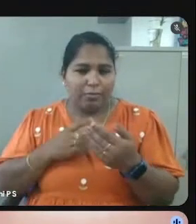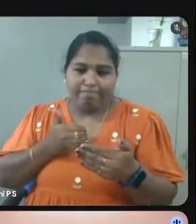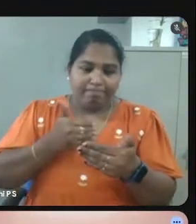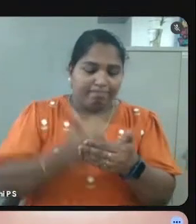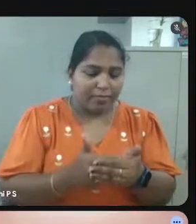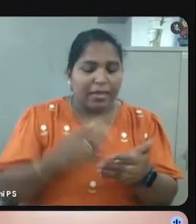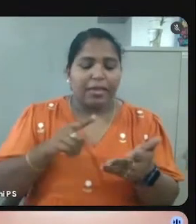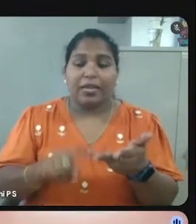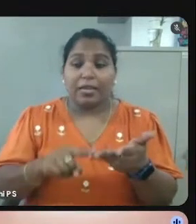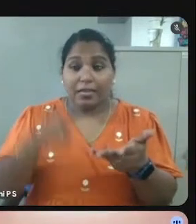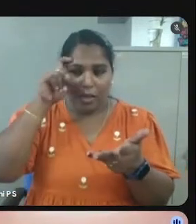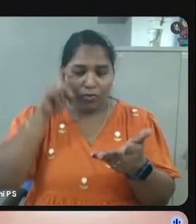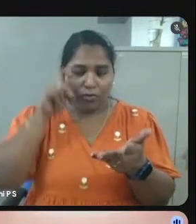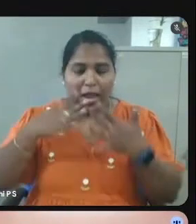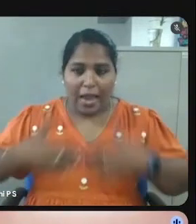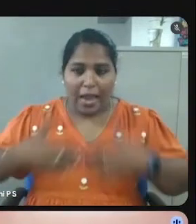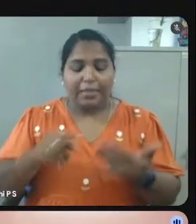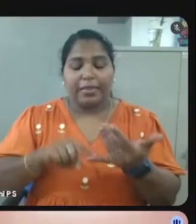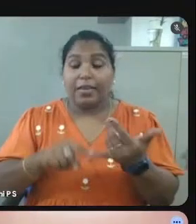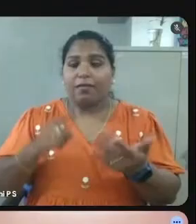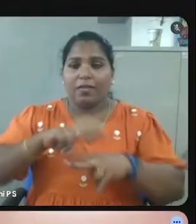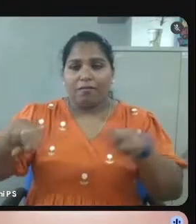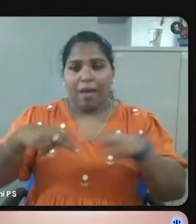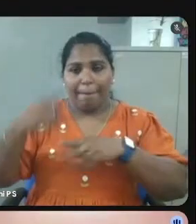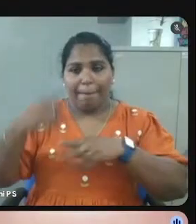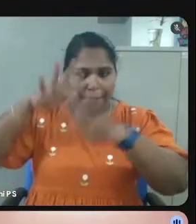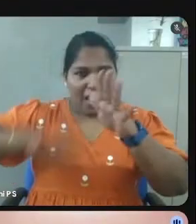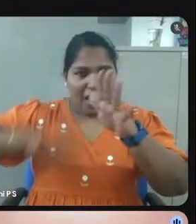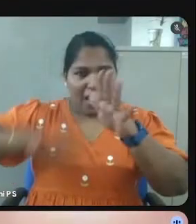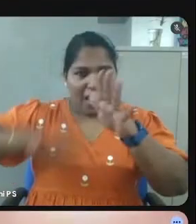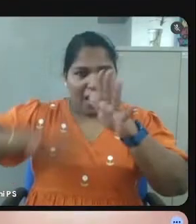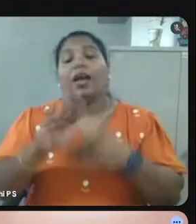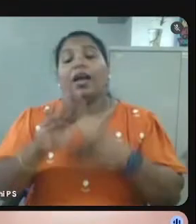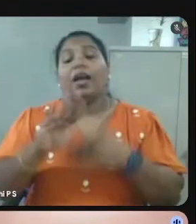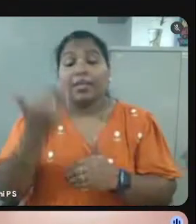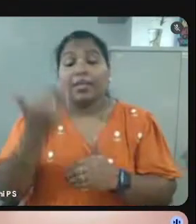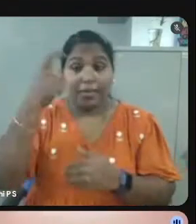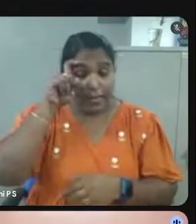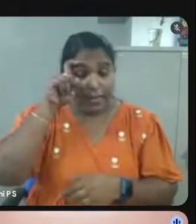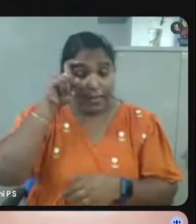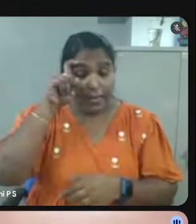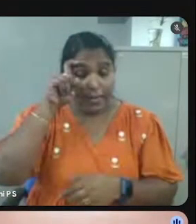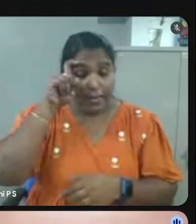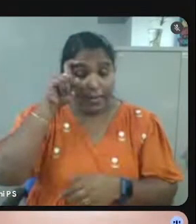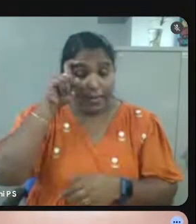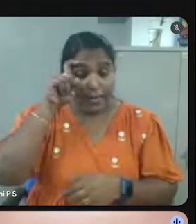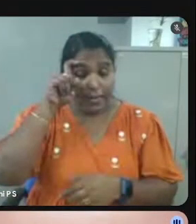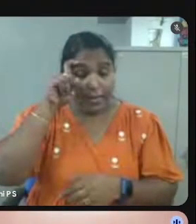ഫാമിലി പ്ലാനിങ്. പിന്നെ 4 ക്ലൈം ഫാക്ടേഴ്സ് എന്ന് പറയും. സെക്ഷുവൽ നോളേജും, പിന്നെ സെക്ഷുവൽ സെൽഫ് വ്യൂ,